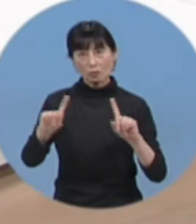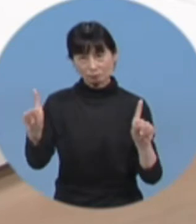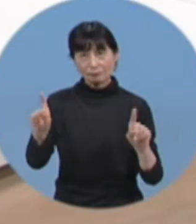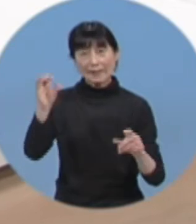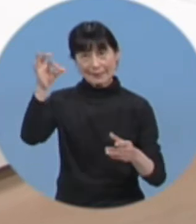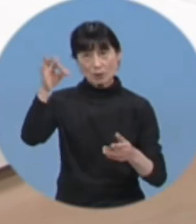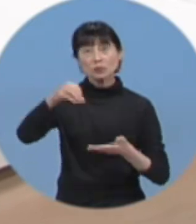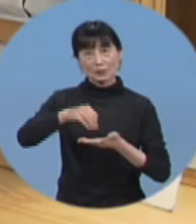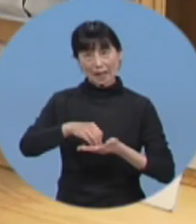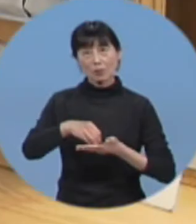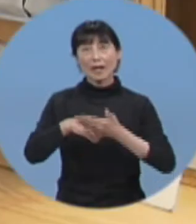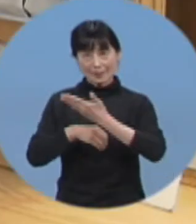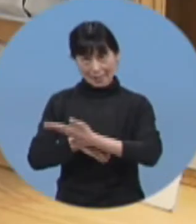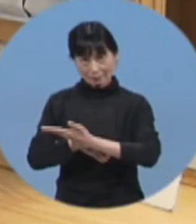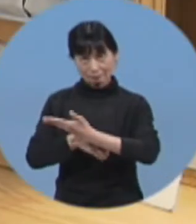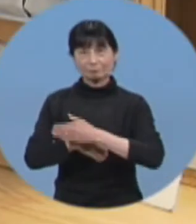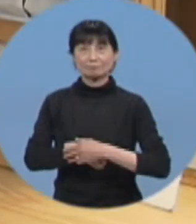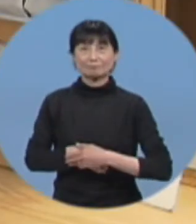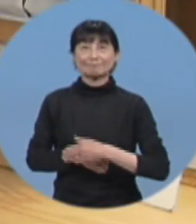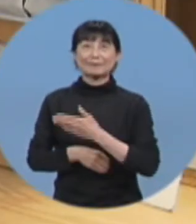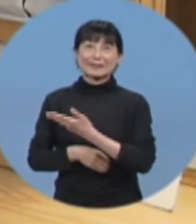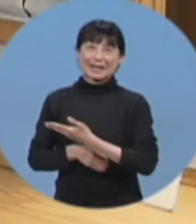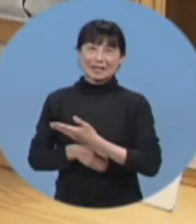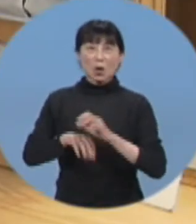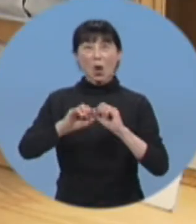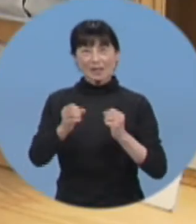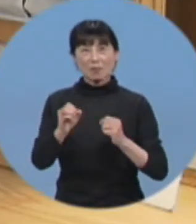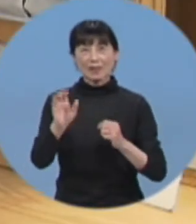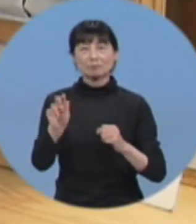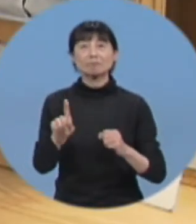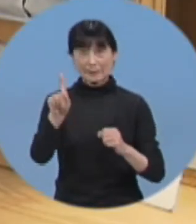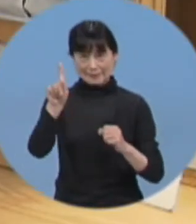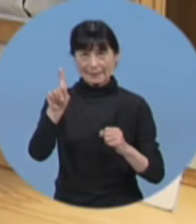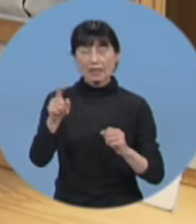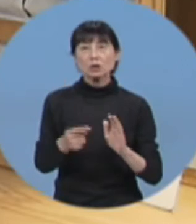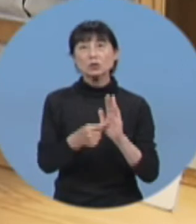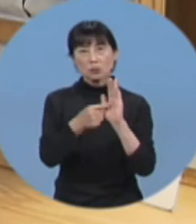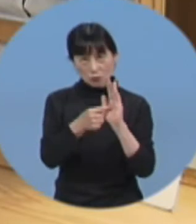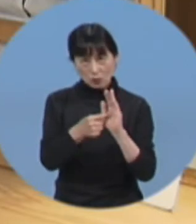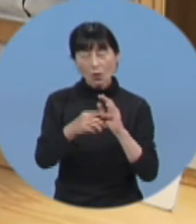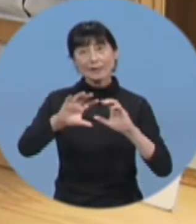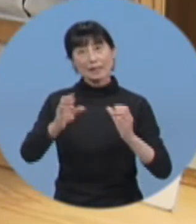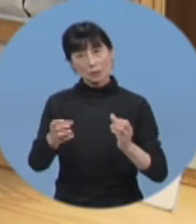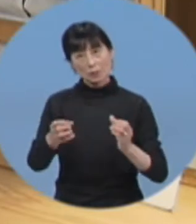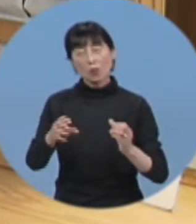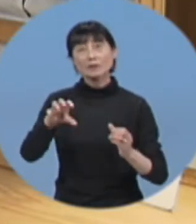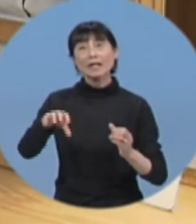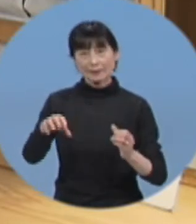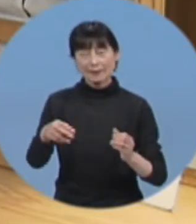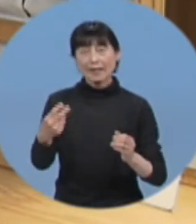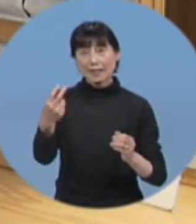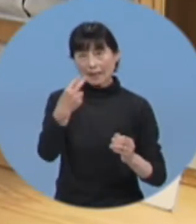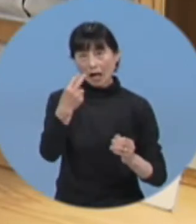るものです。 それがこちらの芋けんぴになります。県内有数のさつまいもの名産地香取産